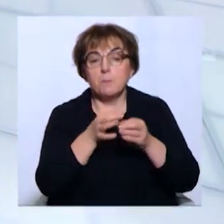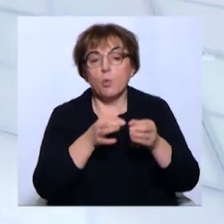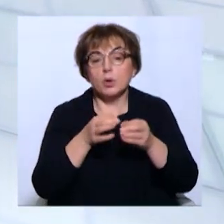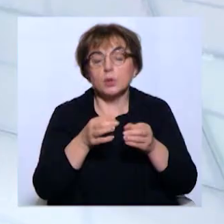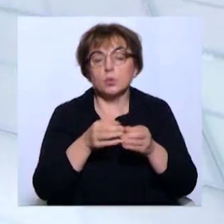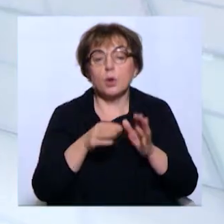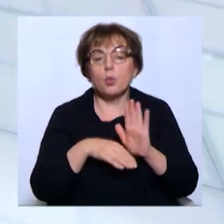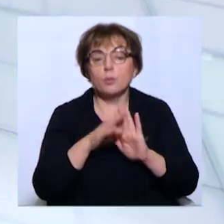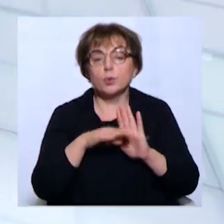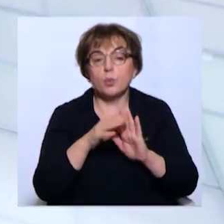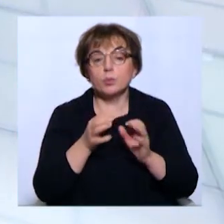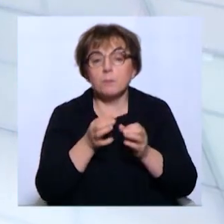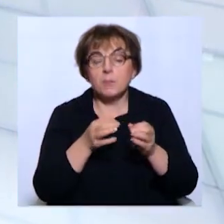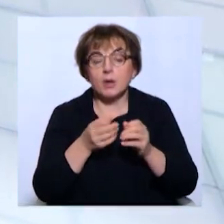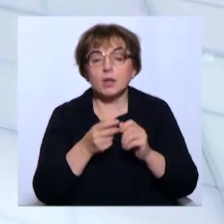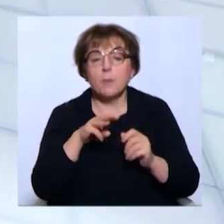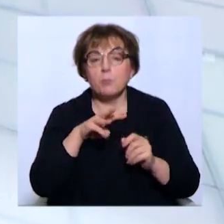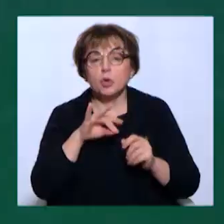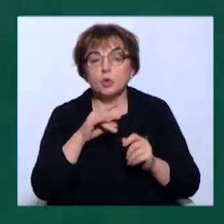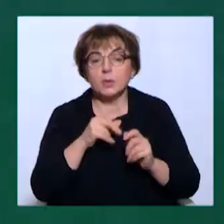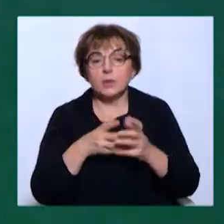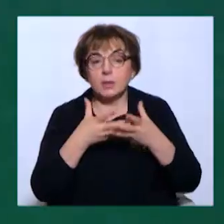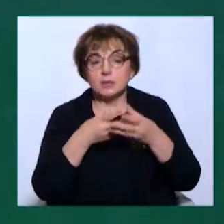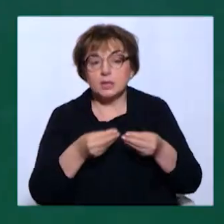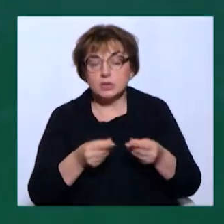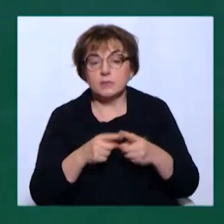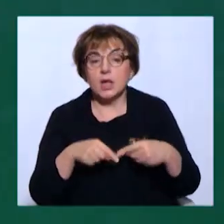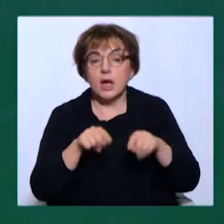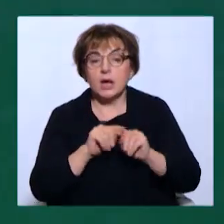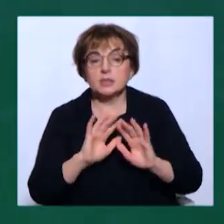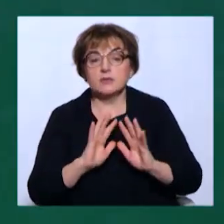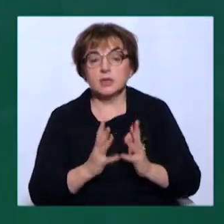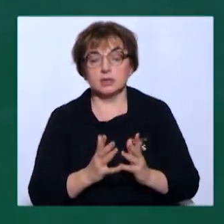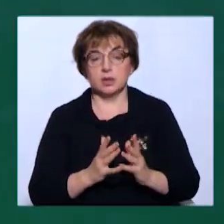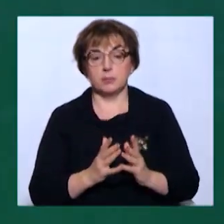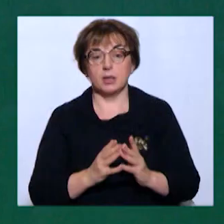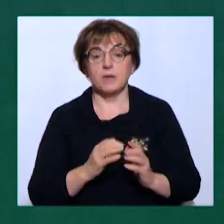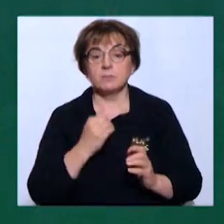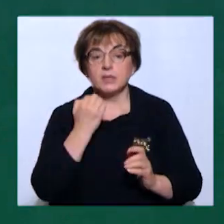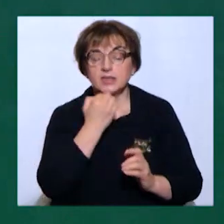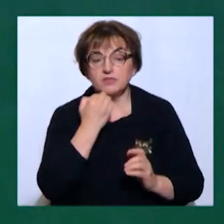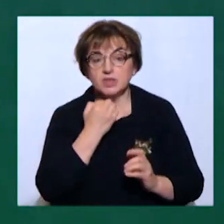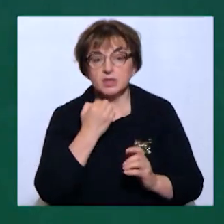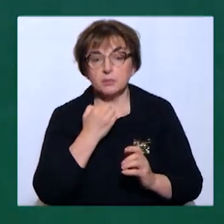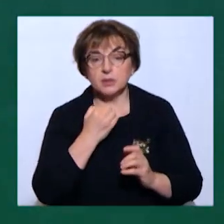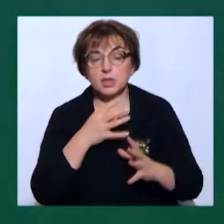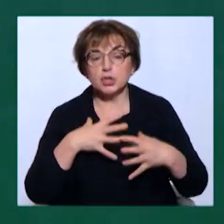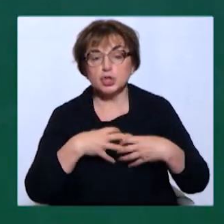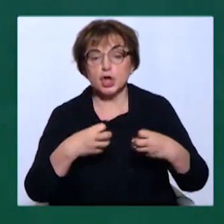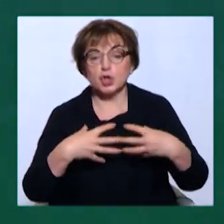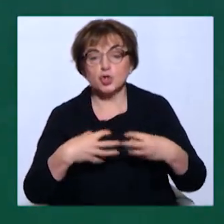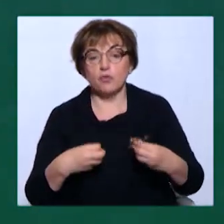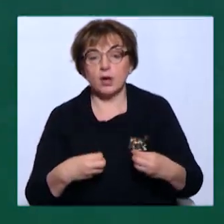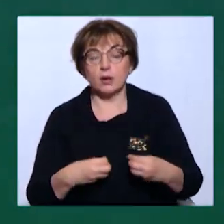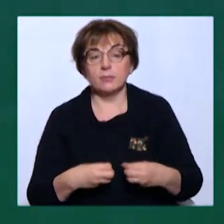უფრო მარტივ მოლეკულებად, მონომერებად დაშლას. ასევე ხდება ნივთიერებათა შეწოვა